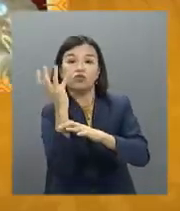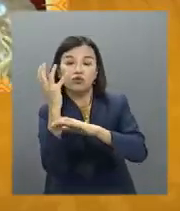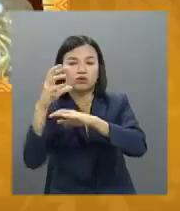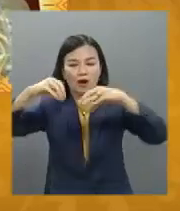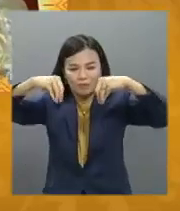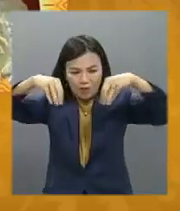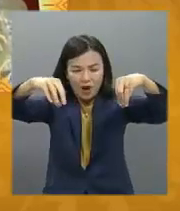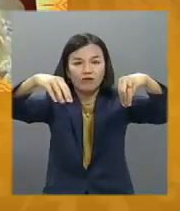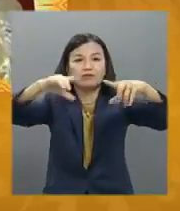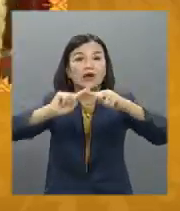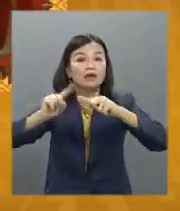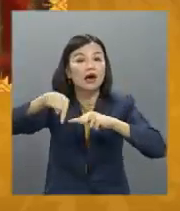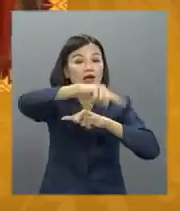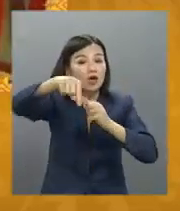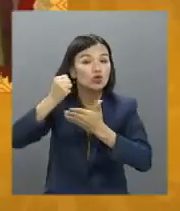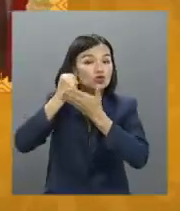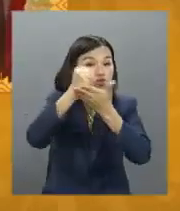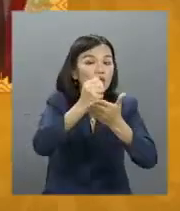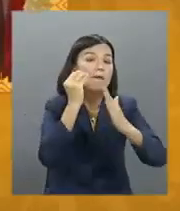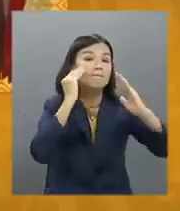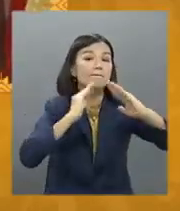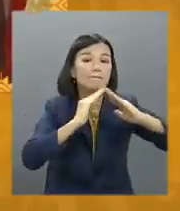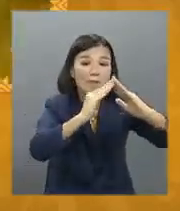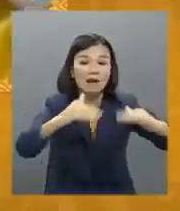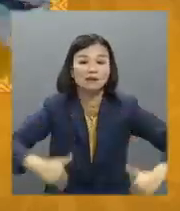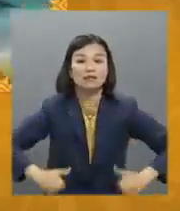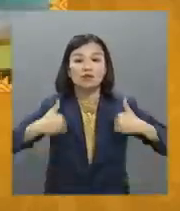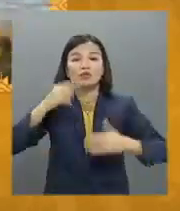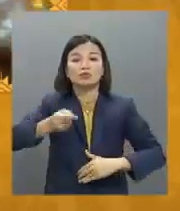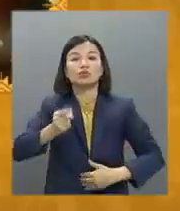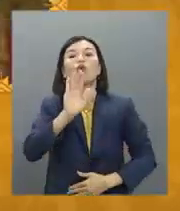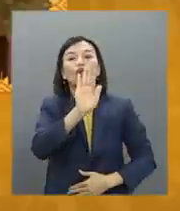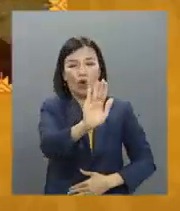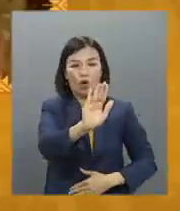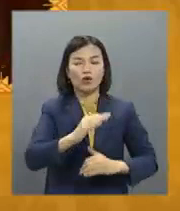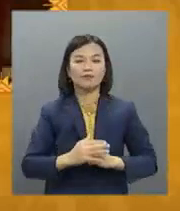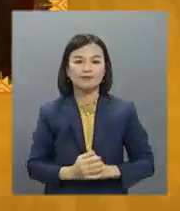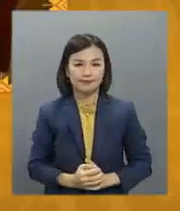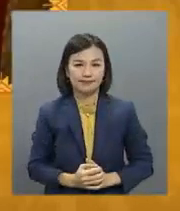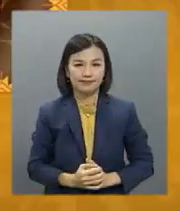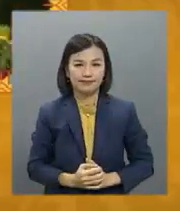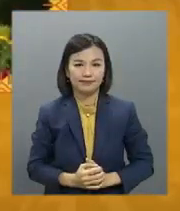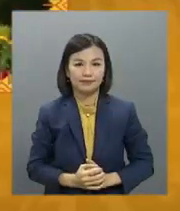อนเครื่องปั่นไฟและสิ่งของจำเป็นเพื่อให้มีบ้านพักอาศัยตามวิถีชีวิตปกติ